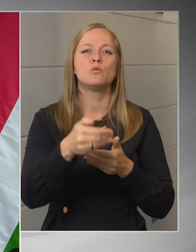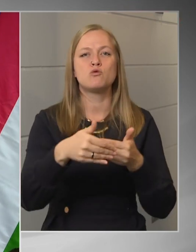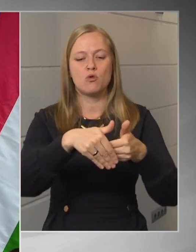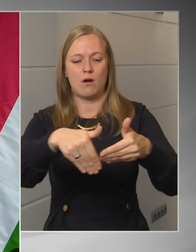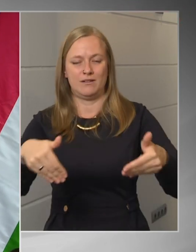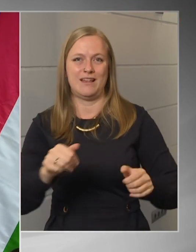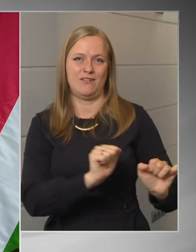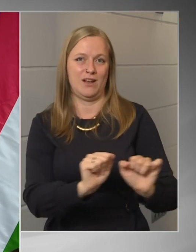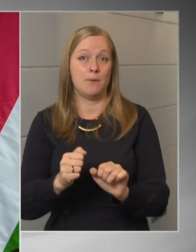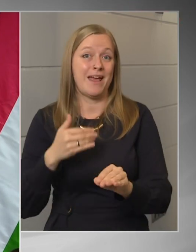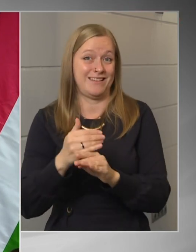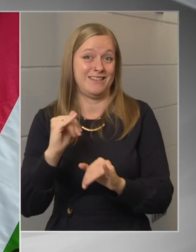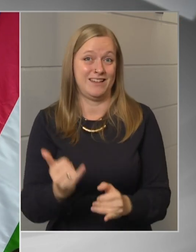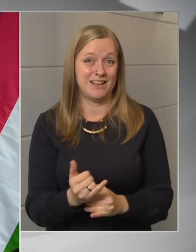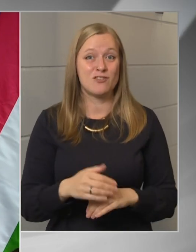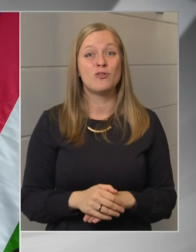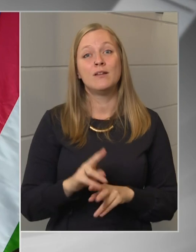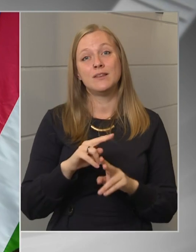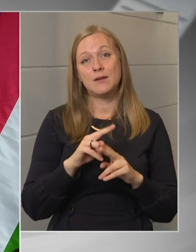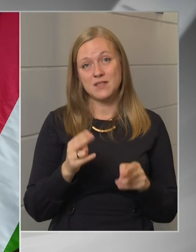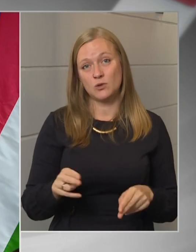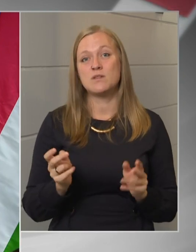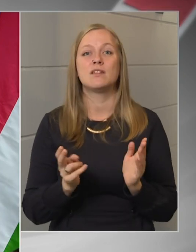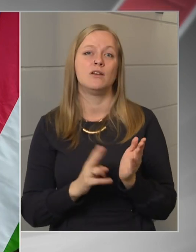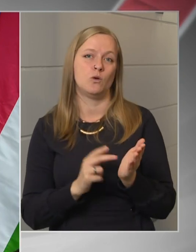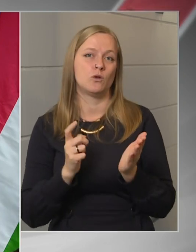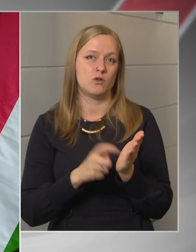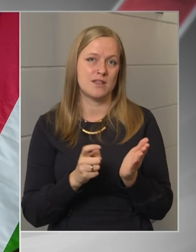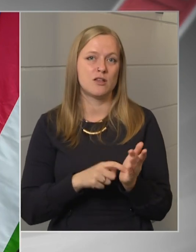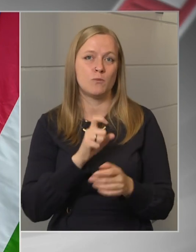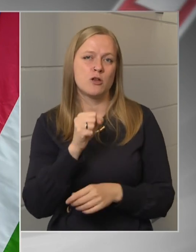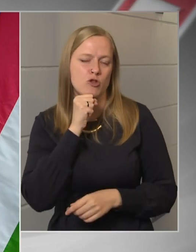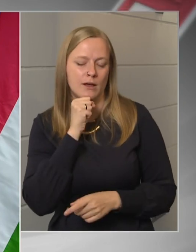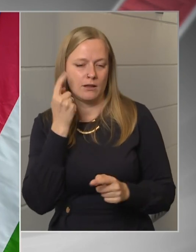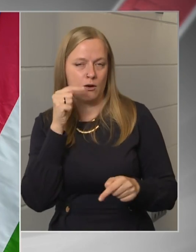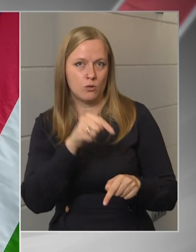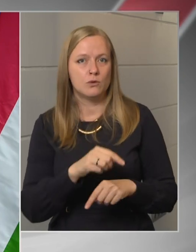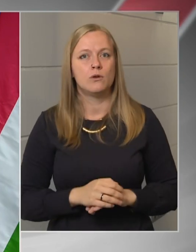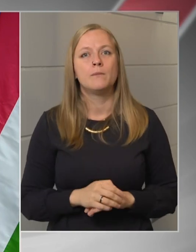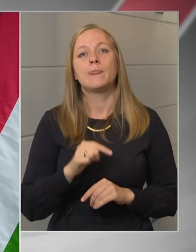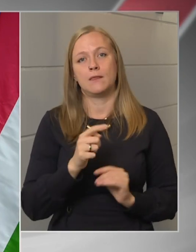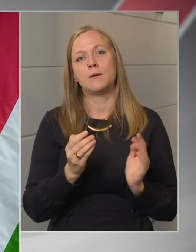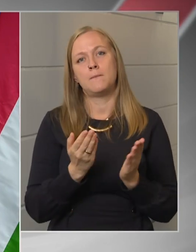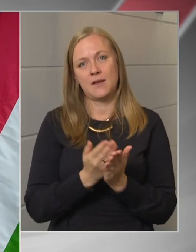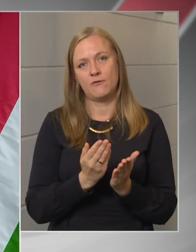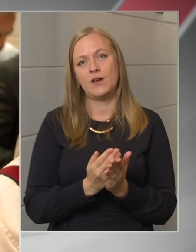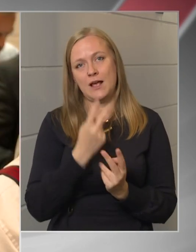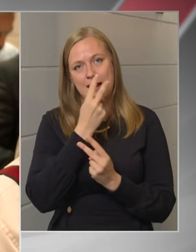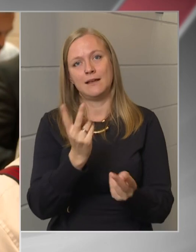eddig is nemzetközi jogi közösségeinek megfelelően, sengeni egyezményre gondolok, ennek megfelelően látták el.